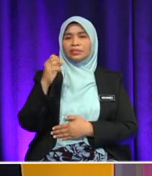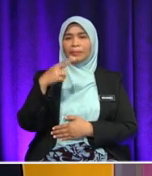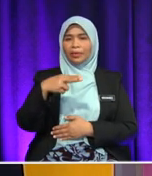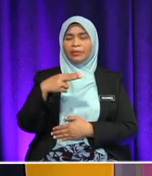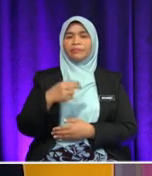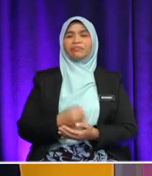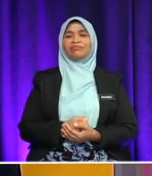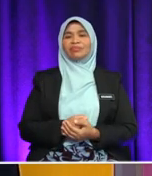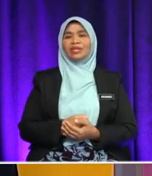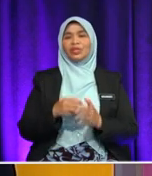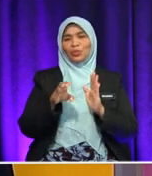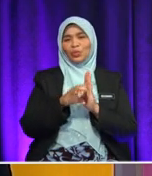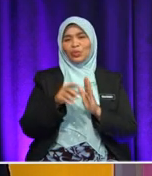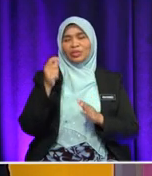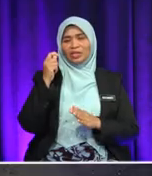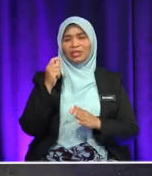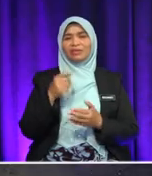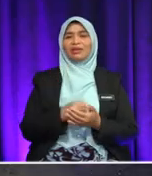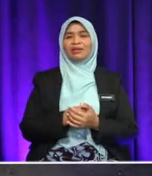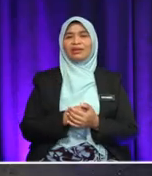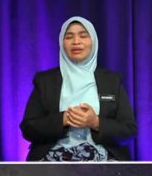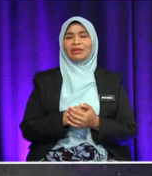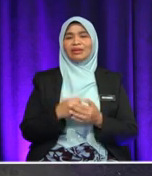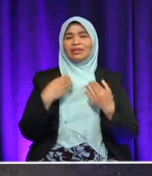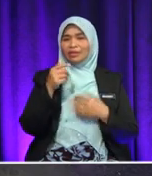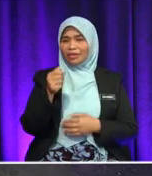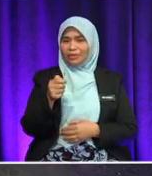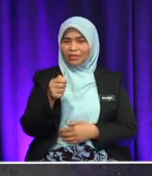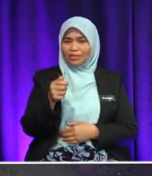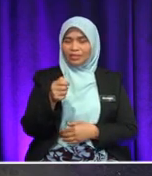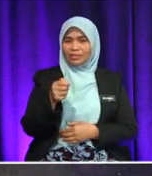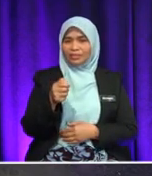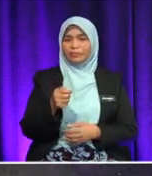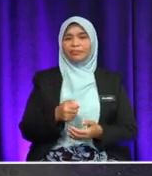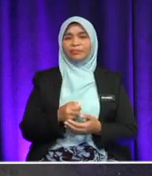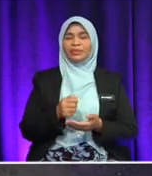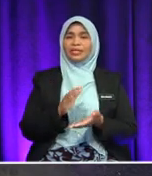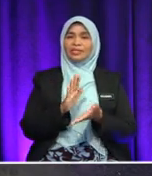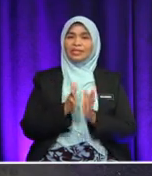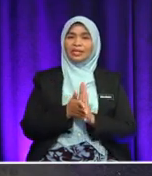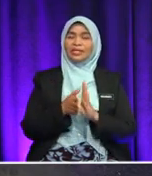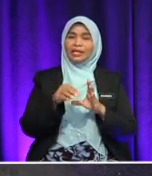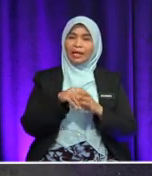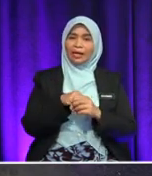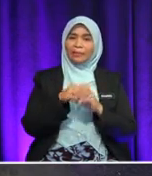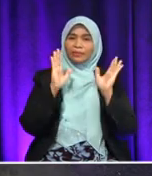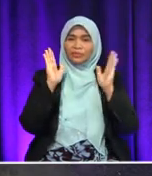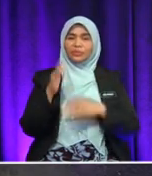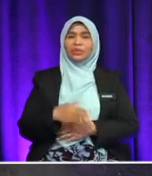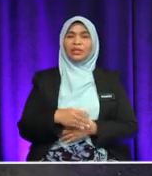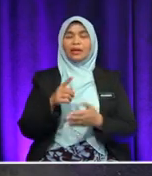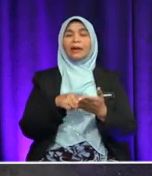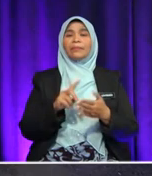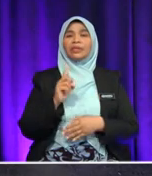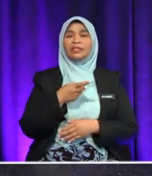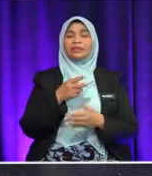tadi ada subhanallah subhanallah tapi dalam salat agak-agak kita baca apa ya